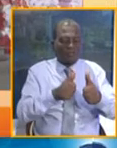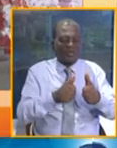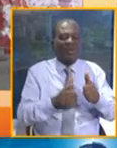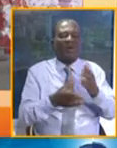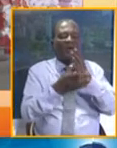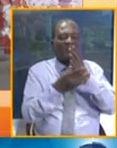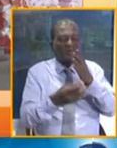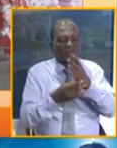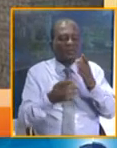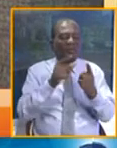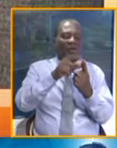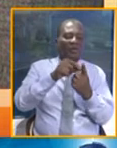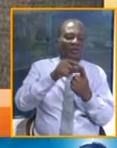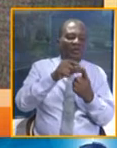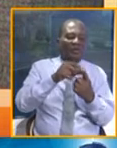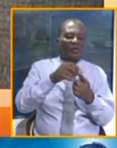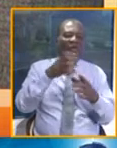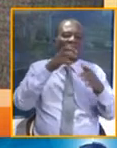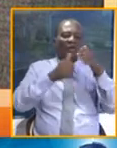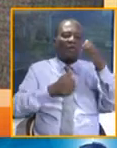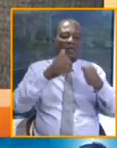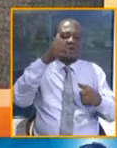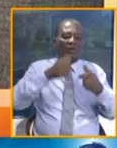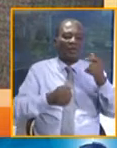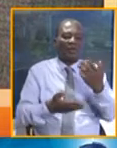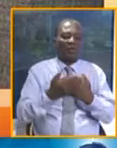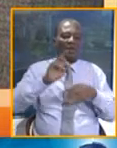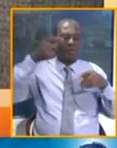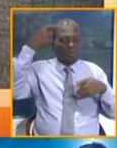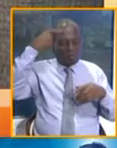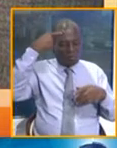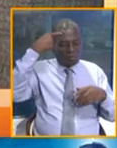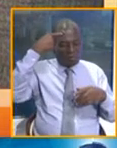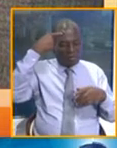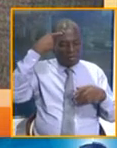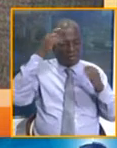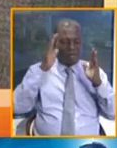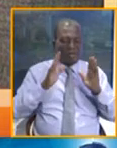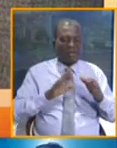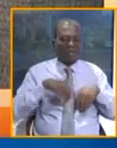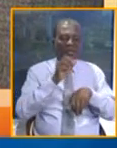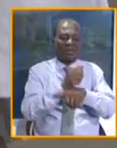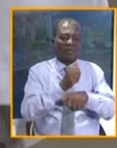remis aux populations par le gouverneur Robert Begrimambé. Le récit de Walter Amadou Ouattara.